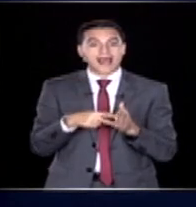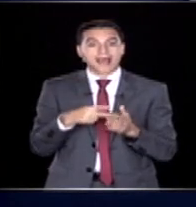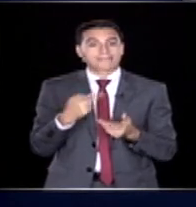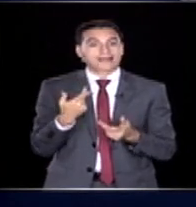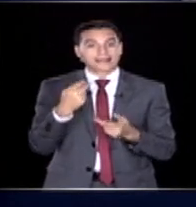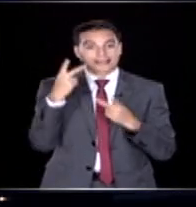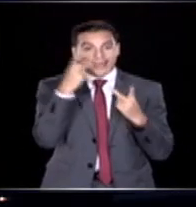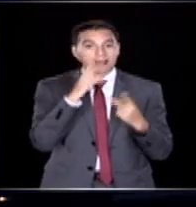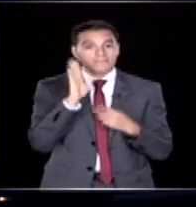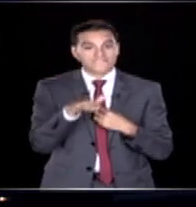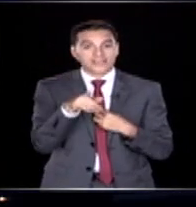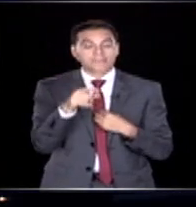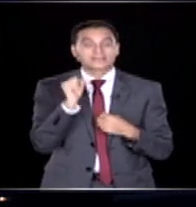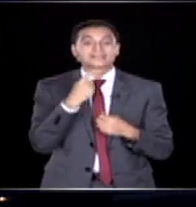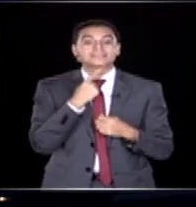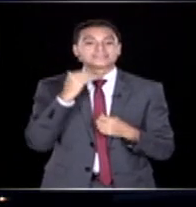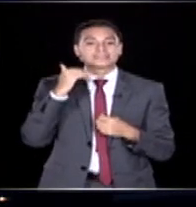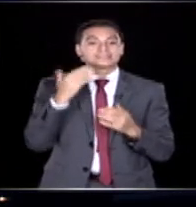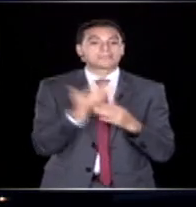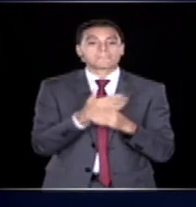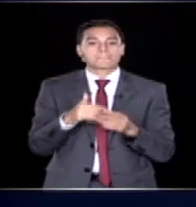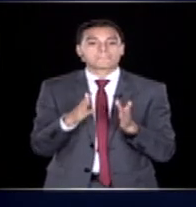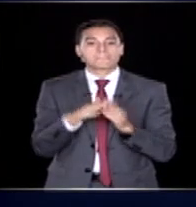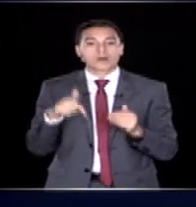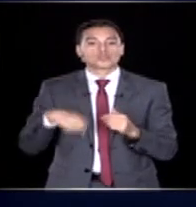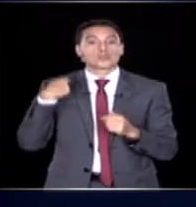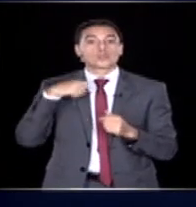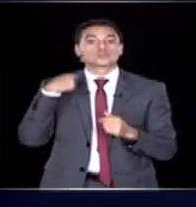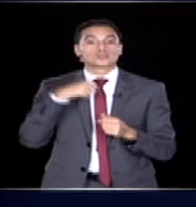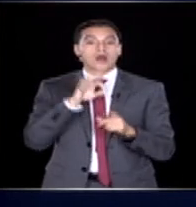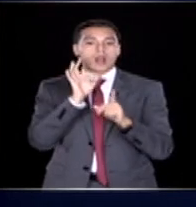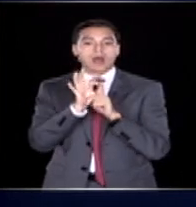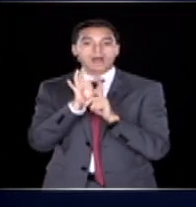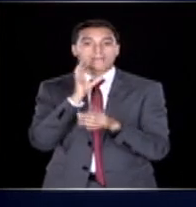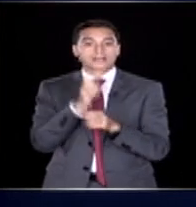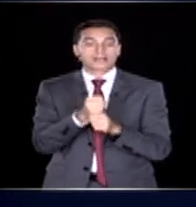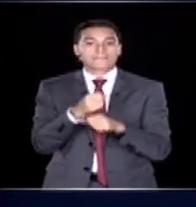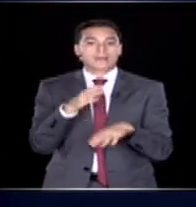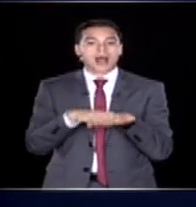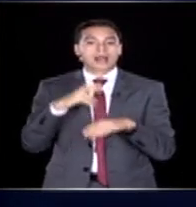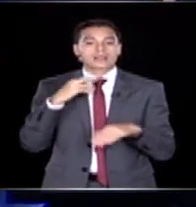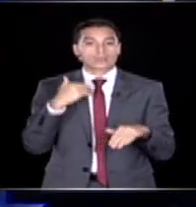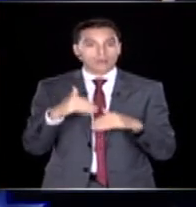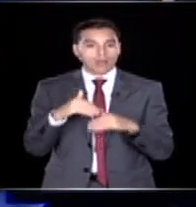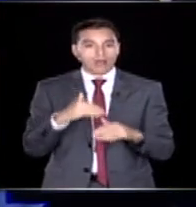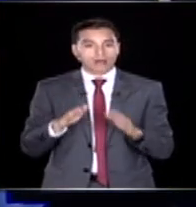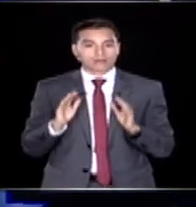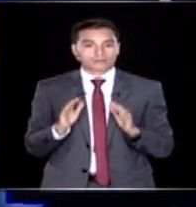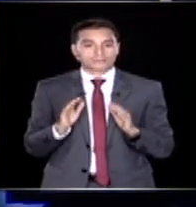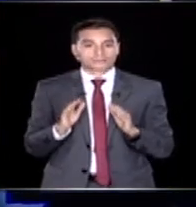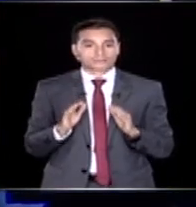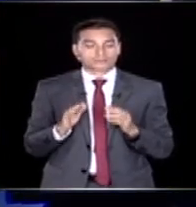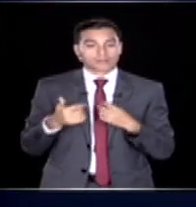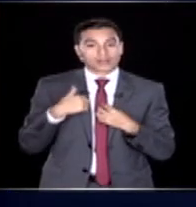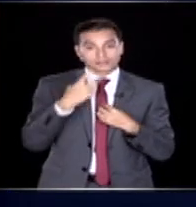او امنية ان احنا يبقى عندنا في مصر وزارة بتهتم بذوي الاحتياجات الخاصة. تمام. بصي